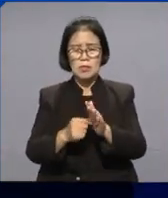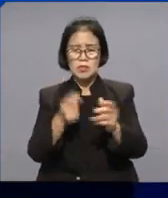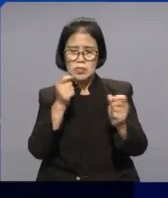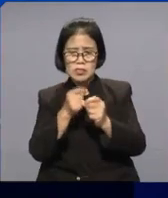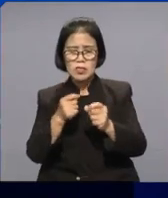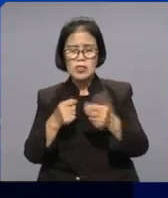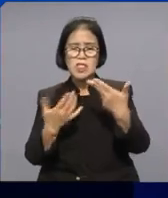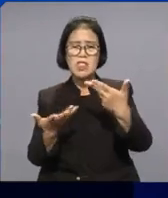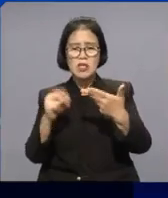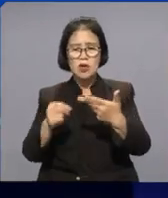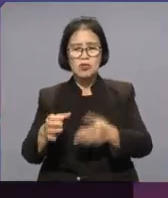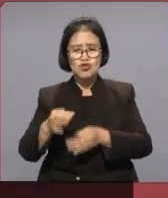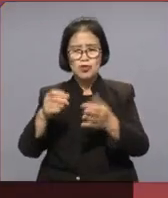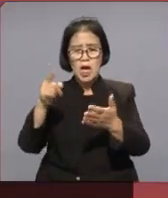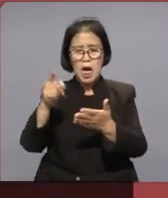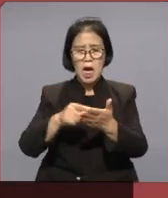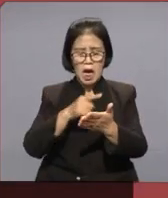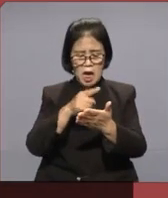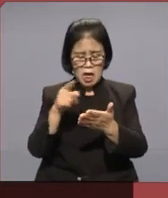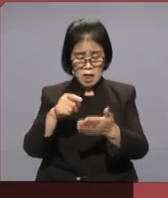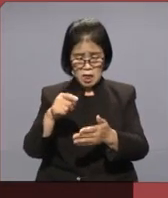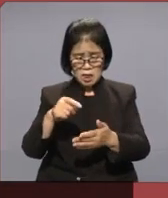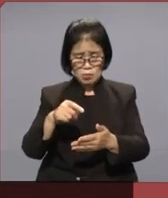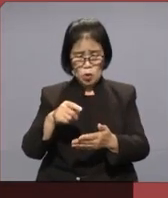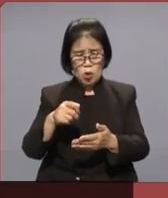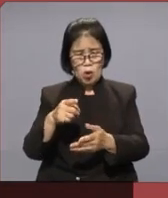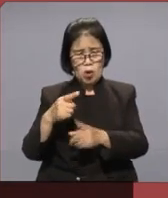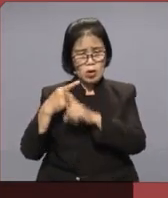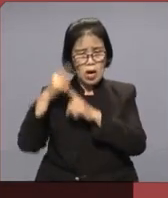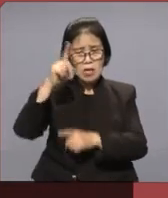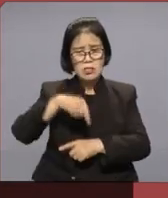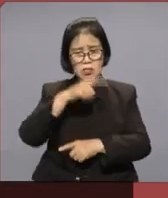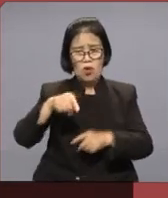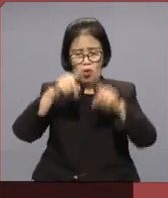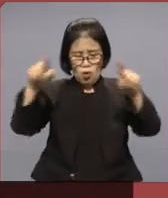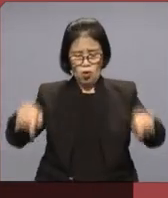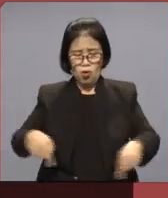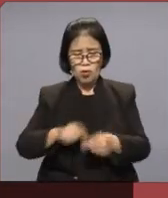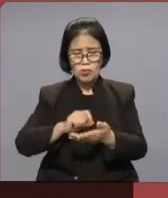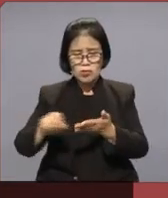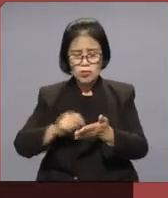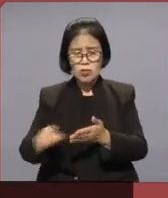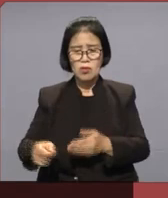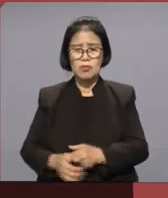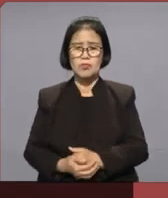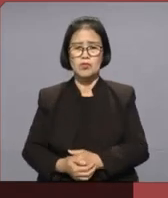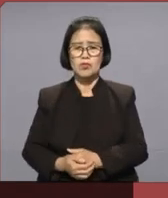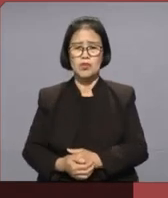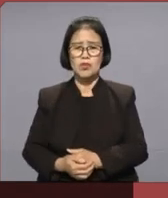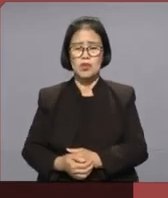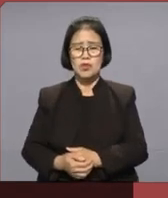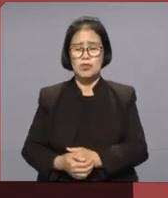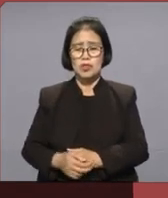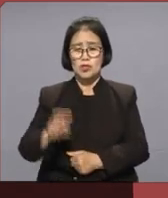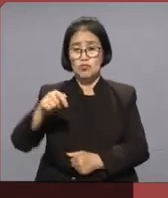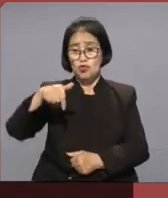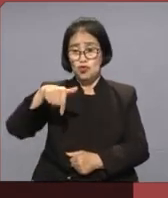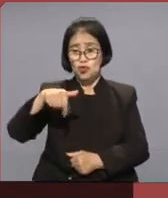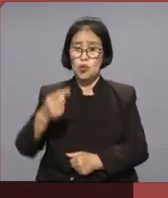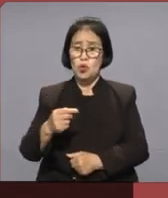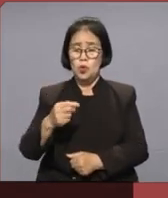시켜서 7억 원 투자 각서를 쓴 부분 그리고 김성진 대표 측이 이준석을 무고죄 고발한 부분 이거에